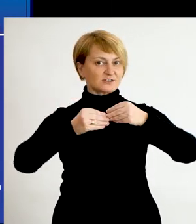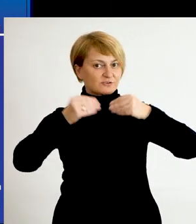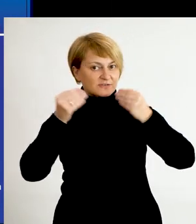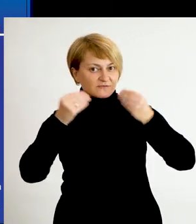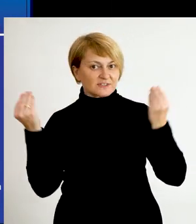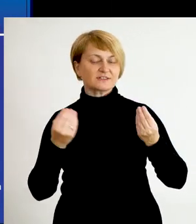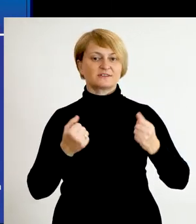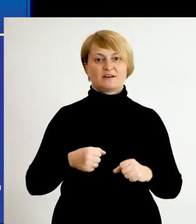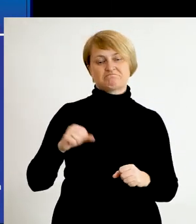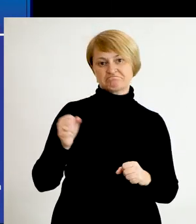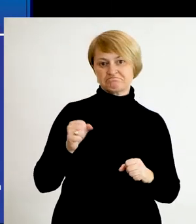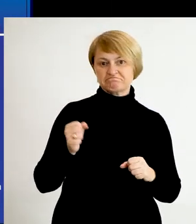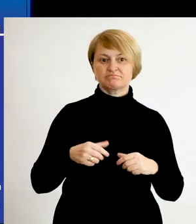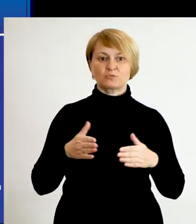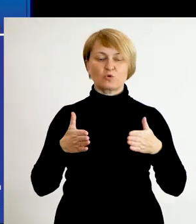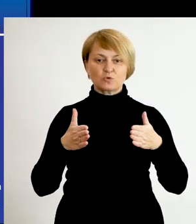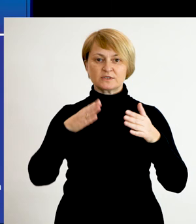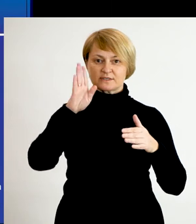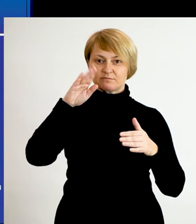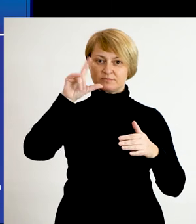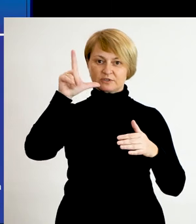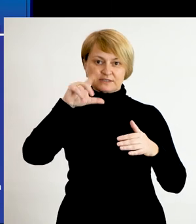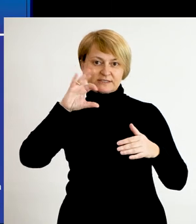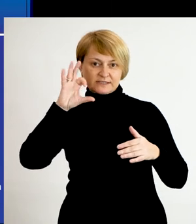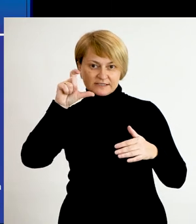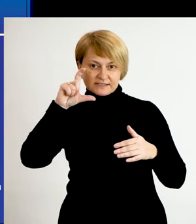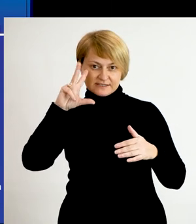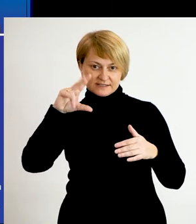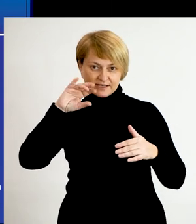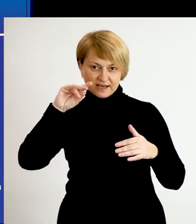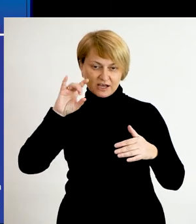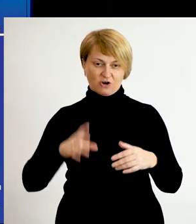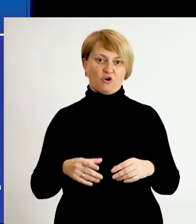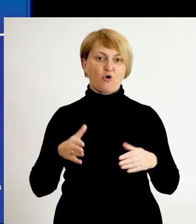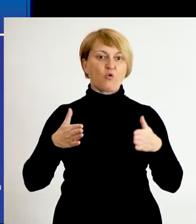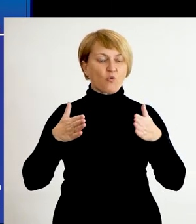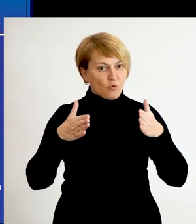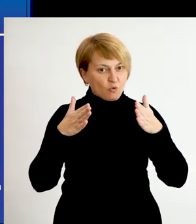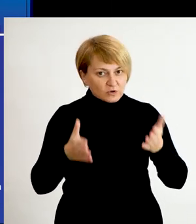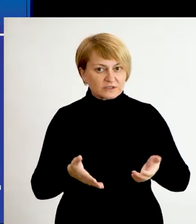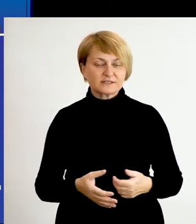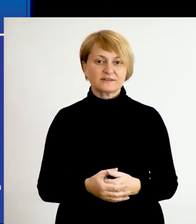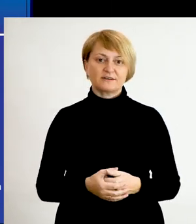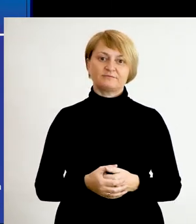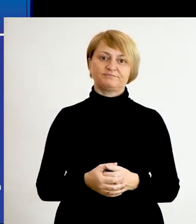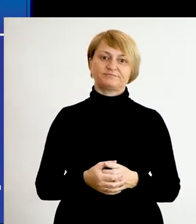dynamicznie, powstaje przy ulicy Pileckiego. To również nasza inicjatywa, żeby to w takim miejscu było, przy